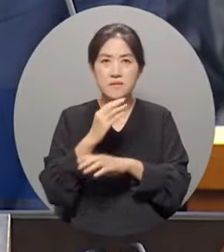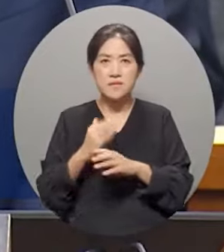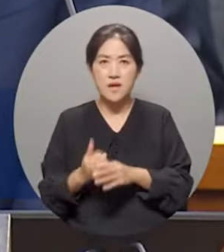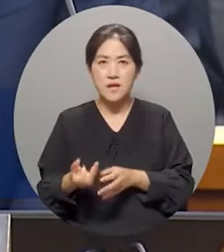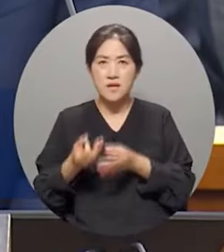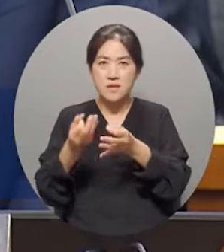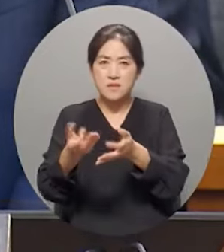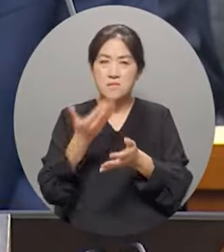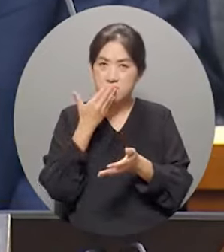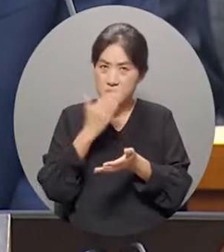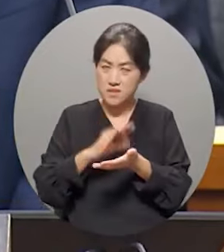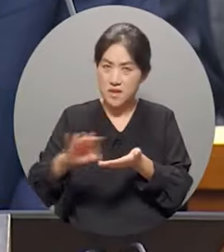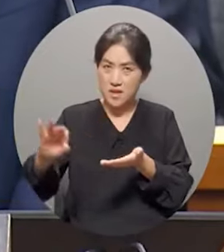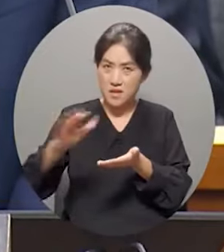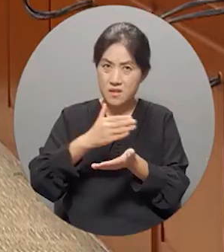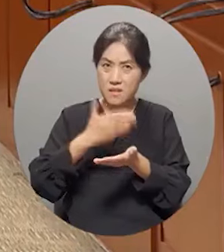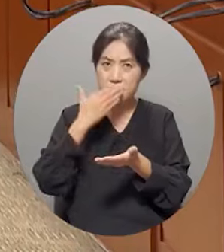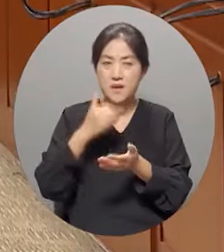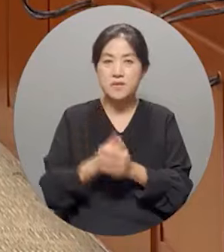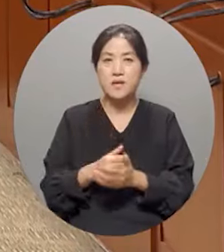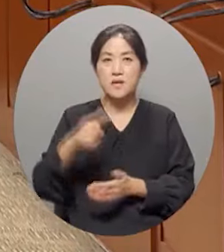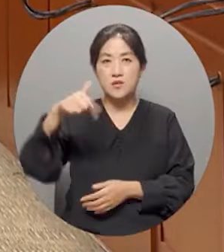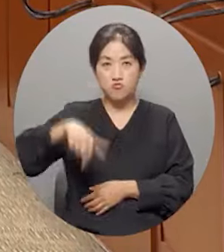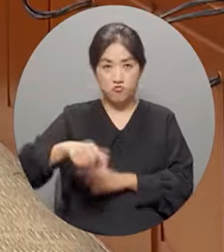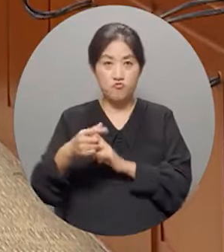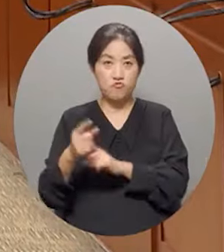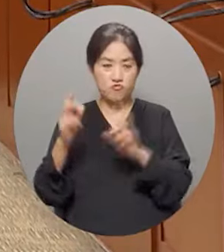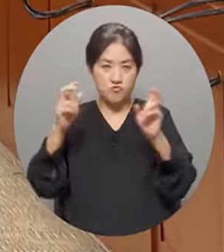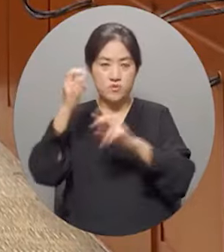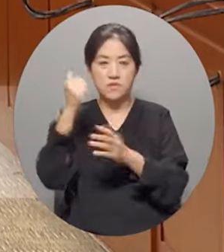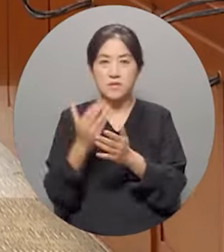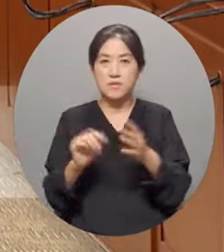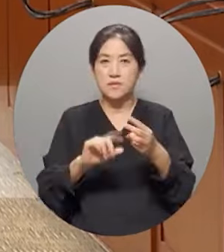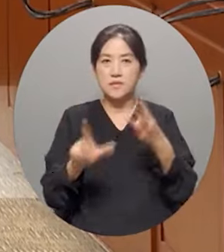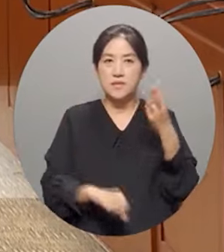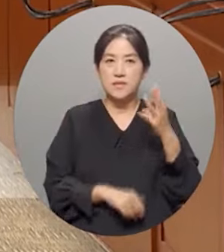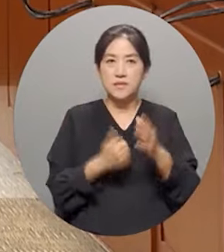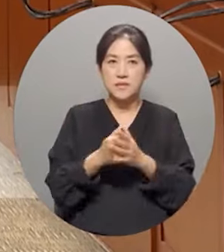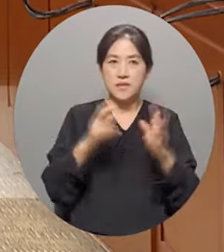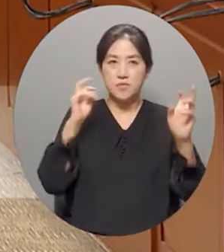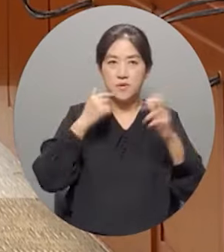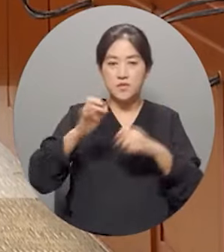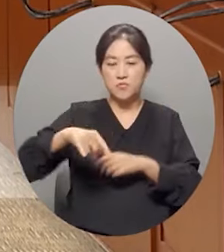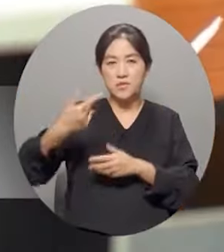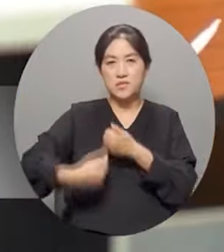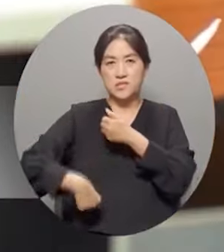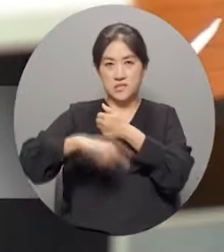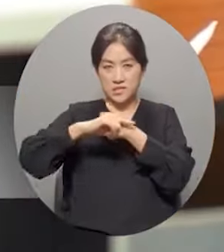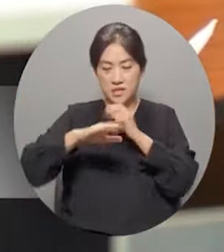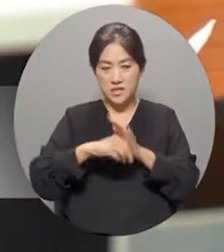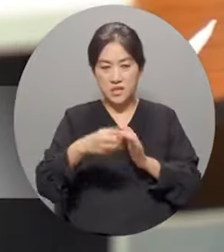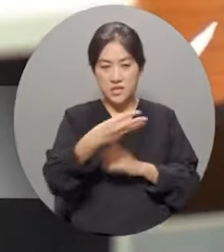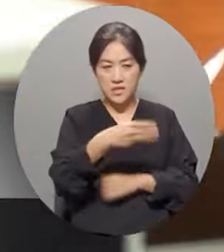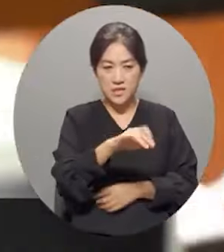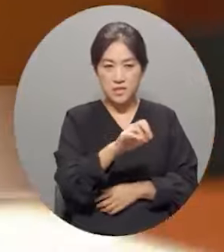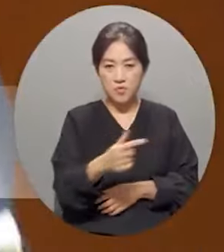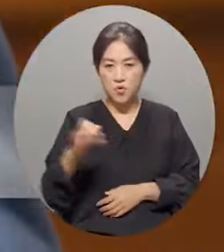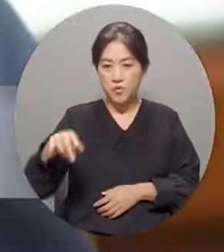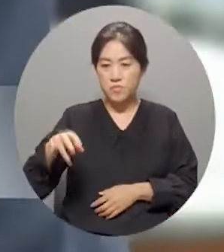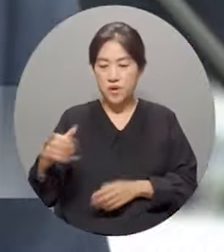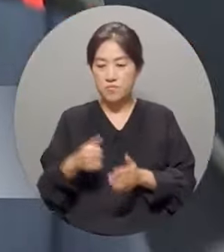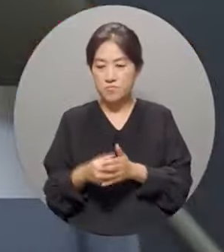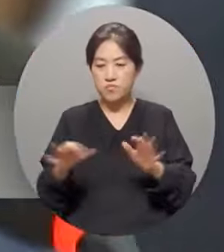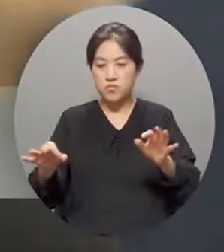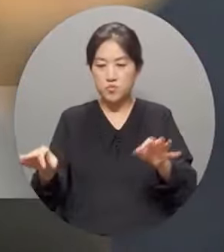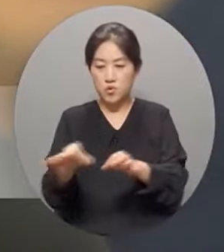수 있을지에 대해서는 구 대표는 지난 4월 자회사인 위씨를 인수하는 과정에서 티몬과 위메프의 정산금을